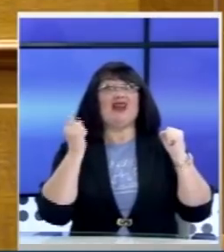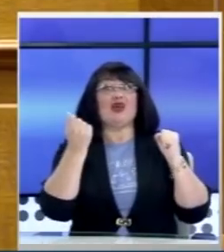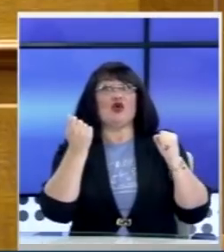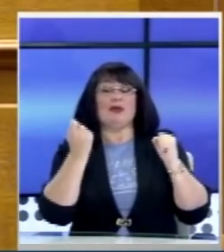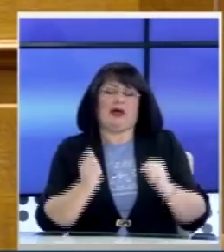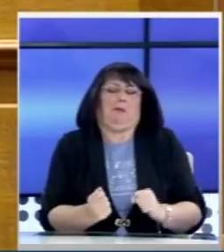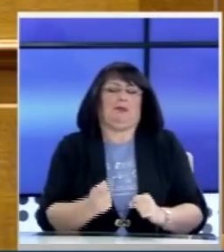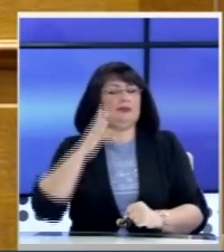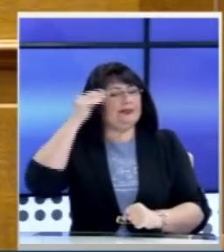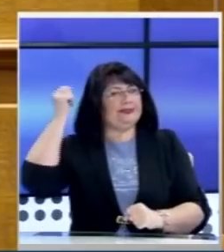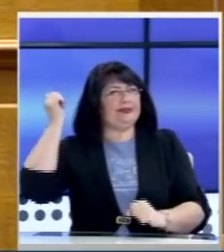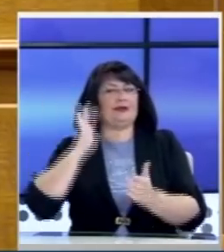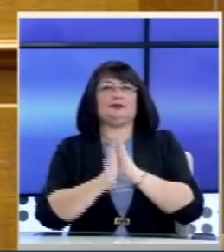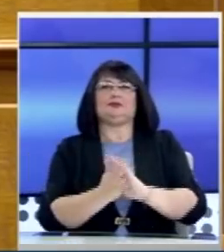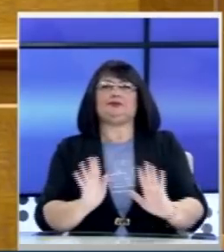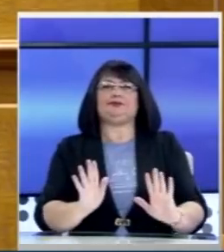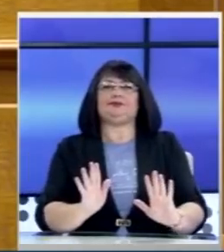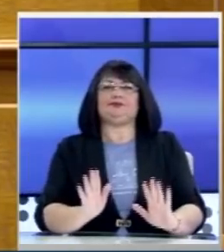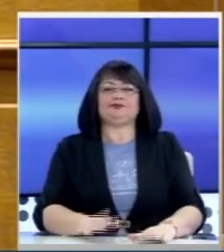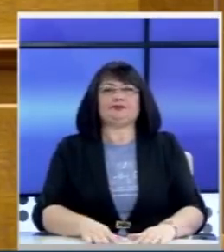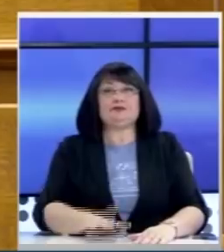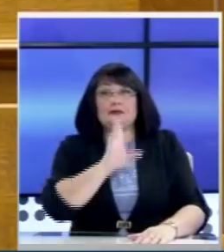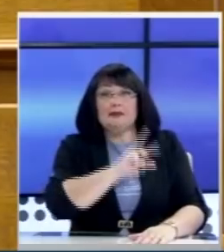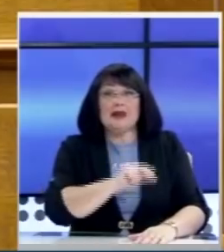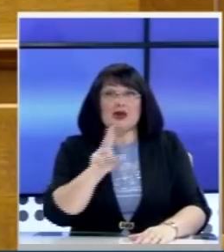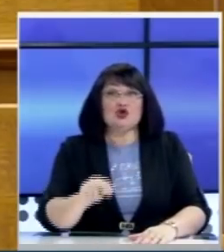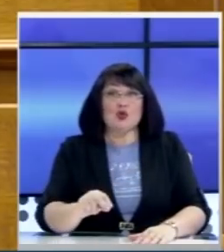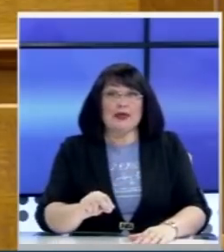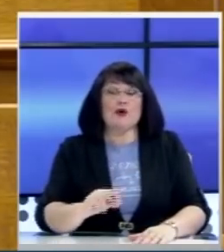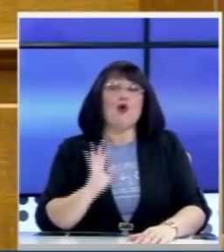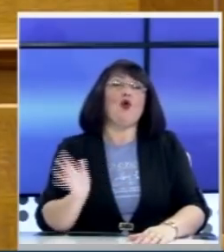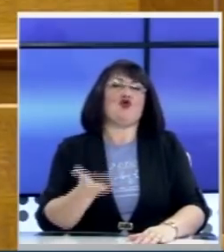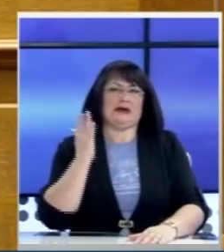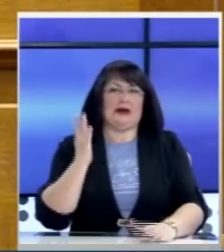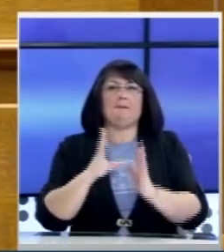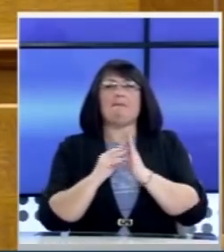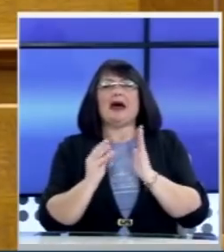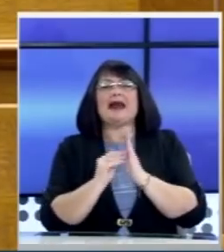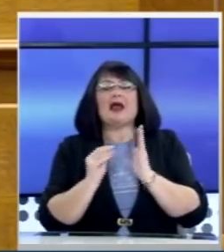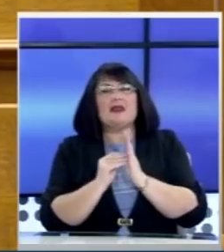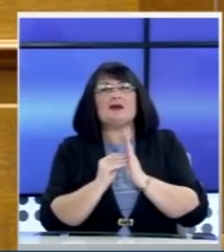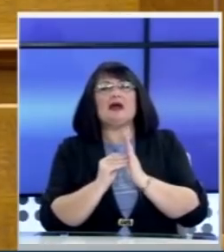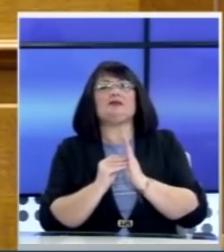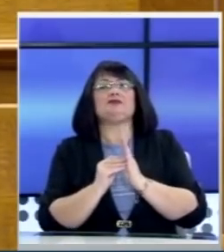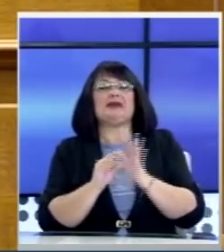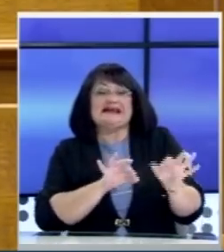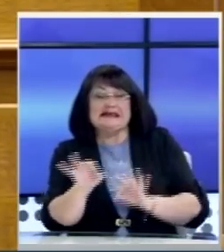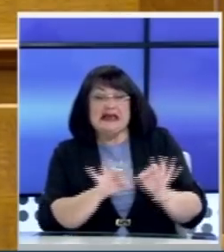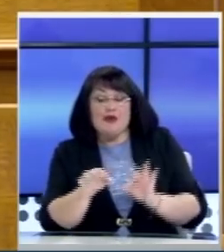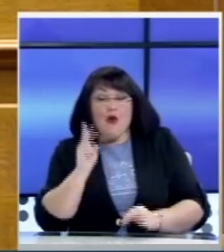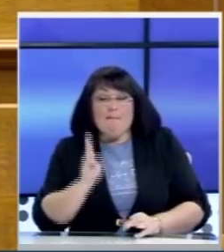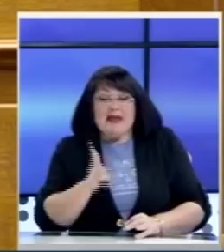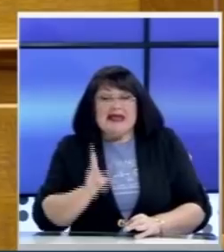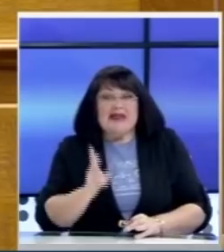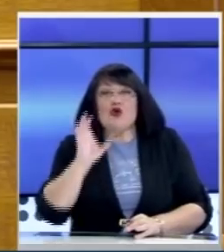Η ίδια ακριβώς αμνησία σας πιάνει και όταν πρόκειται για τους επικίνδυνους σχεδιασμούς